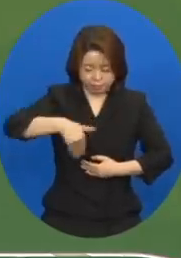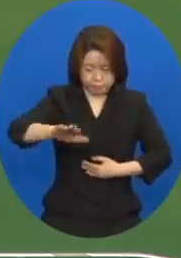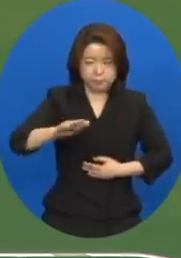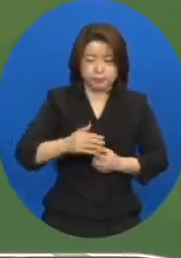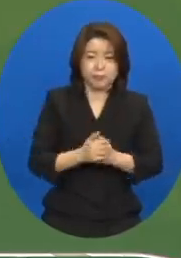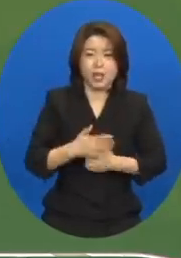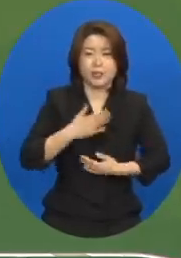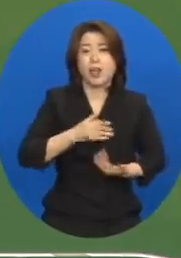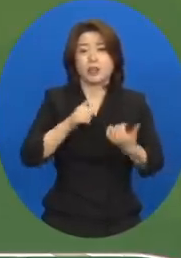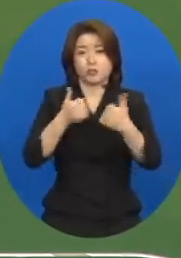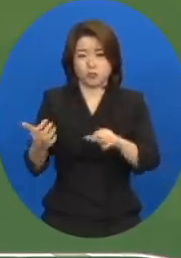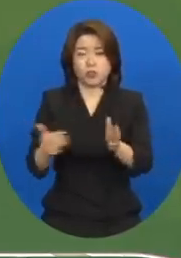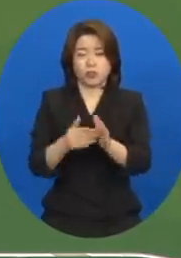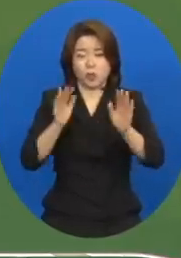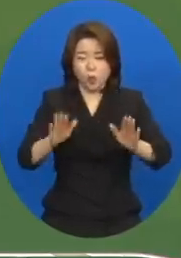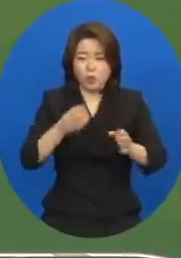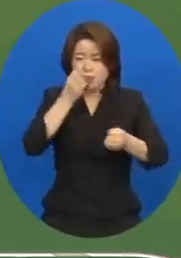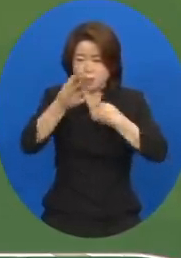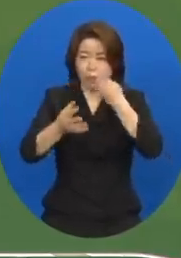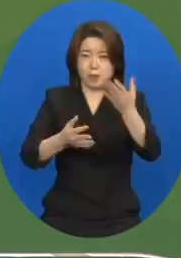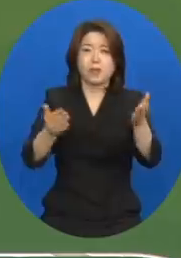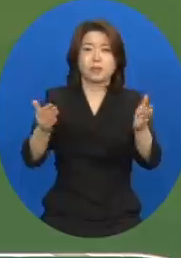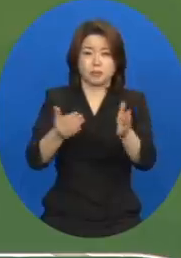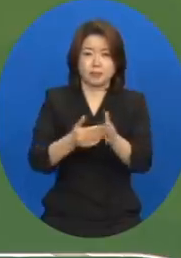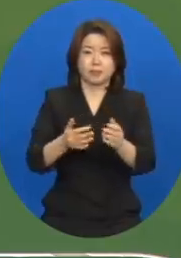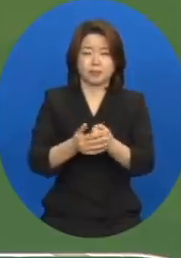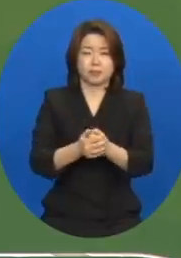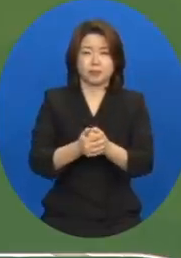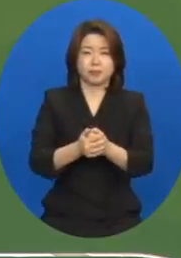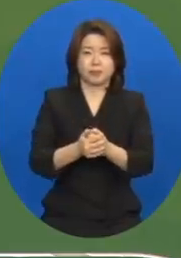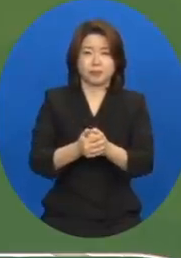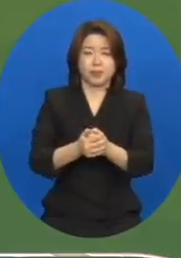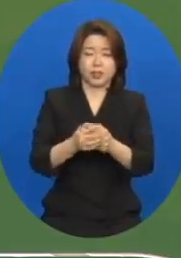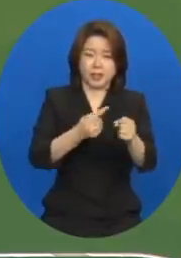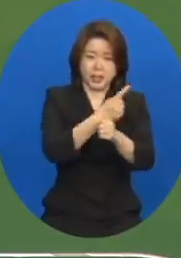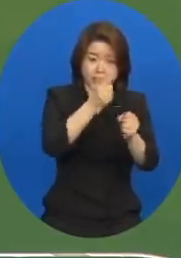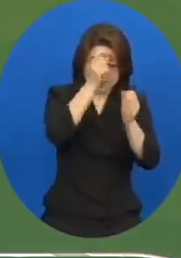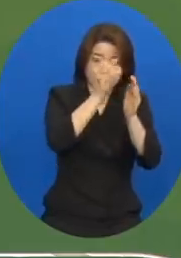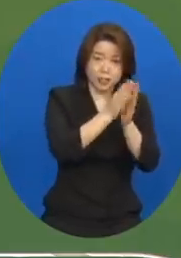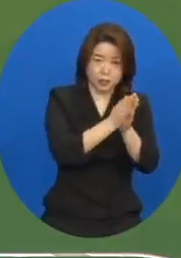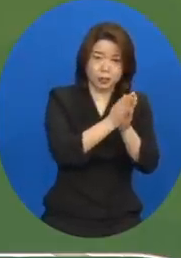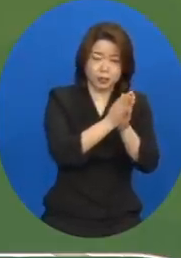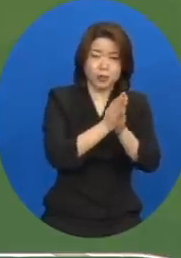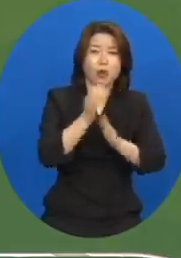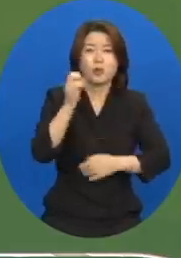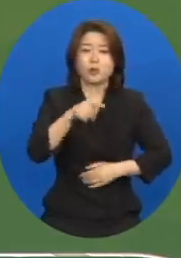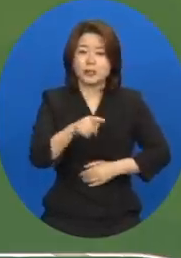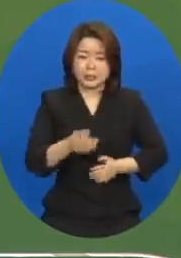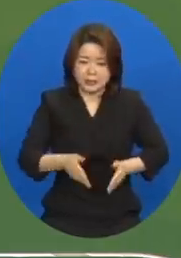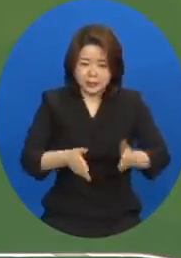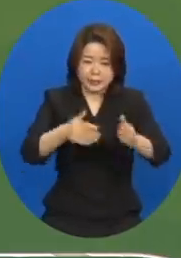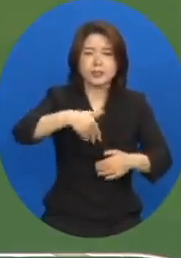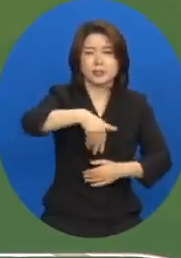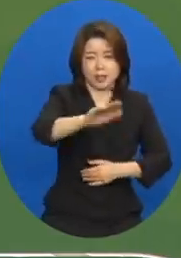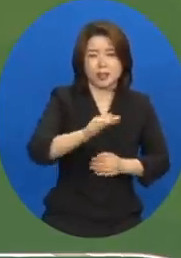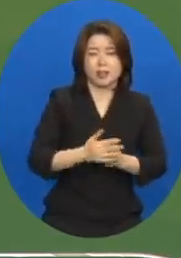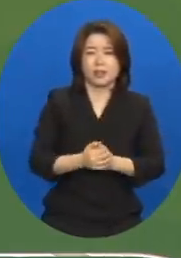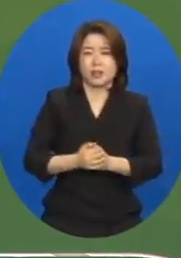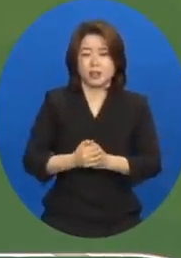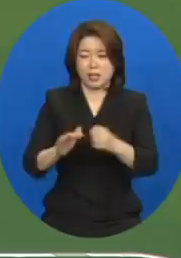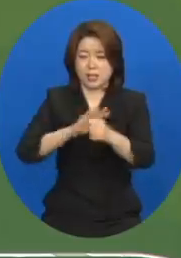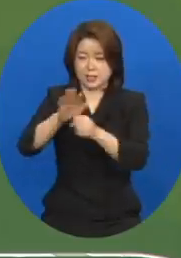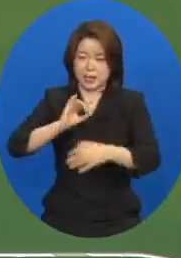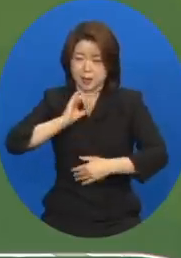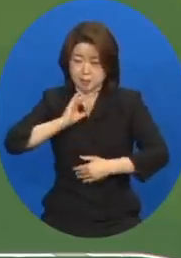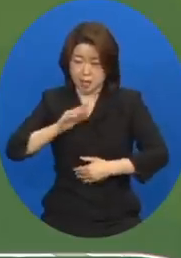나는 죽었습니다. 오늘도 고백합니다. 한 시간 기도, 그 길을 갑니다. 사랑만